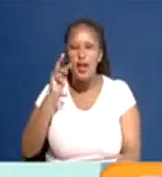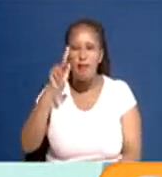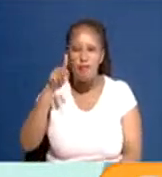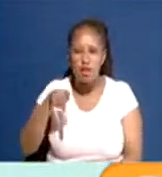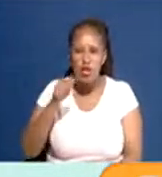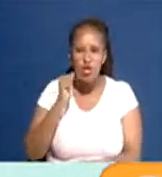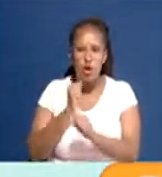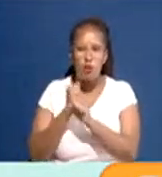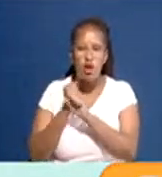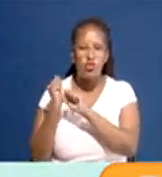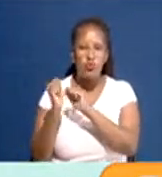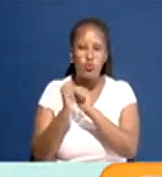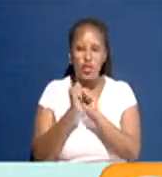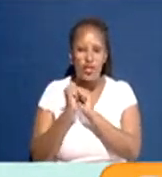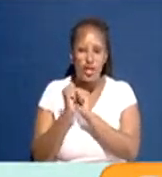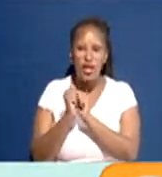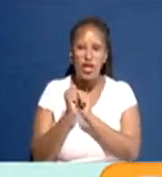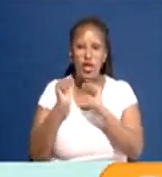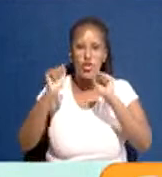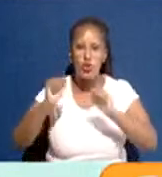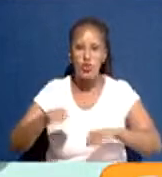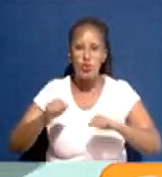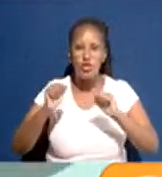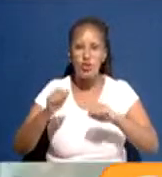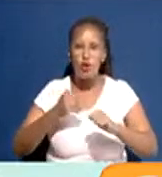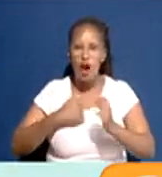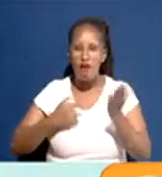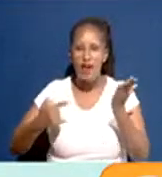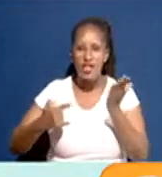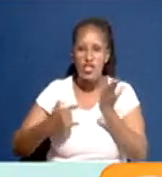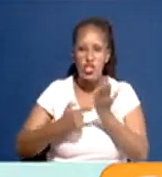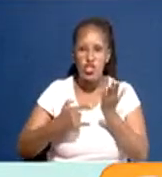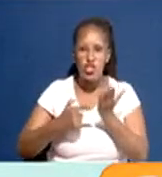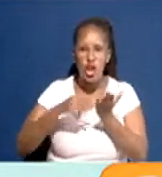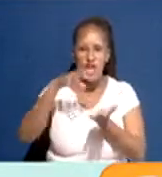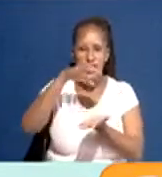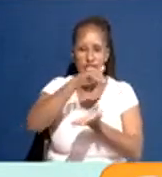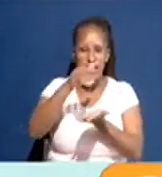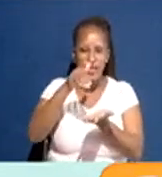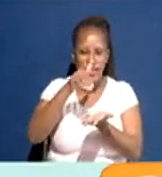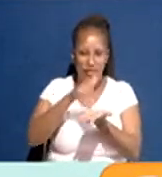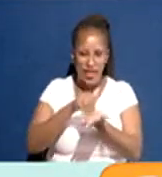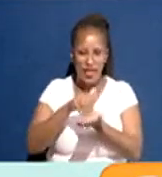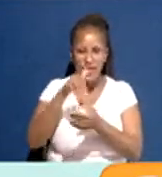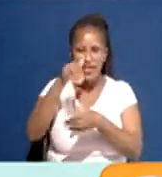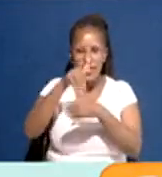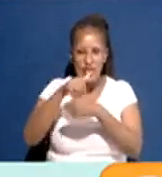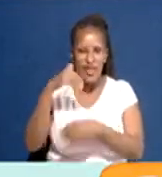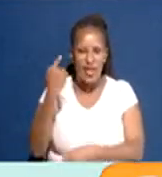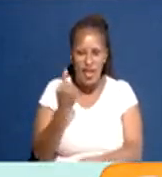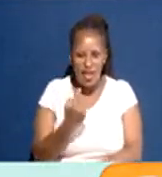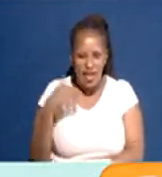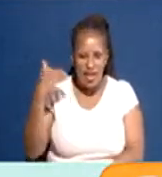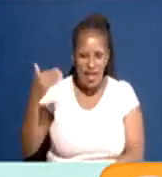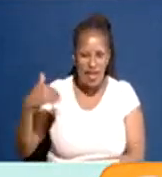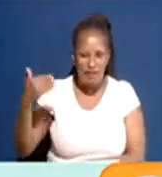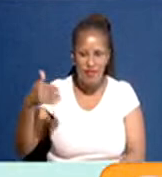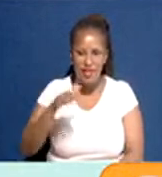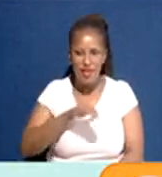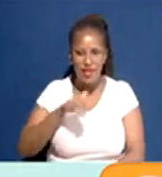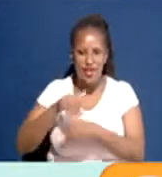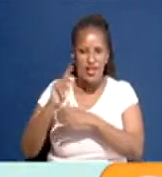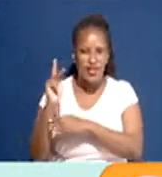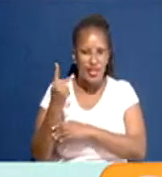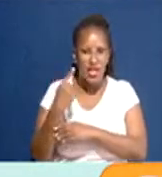wao, tuwe na digital hubs in every ward in the Republic of Kenya, so